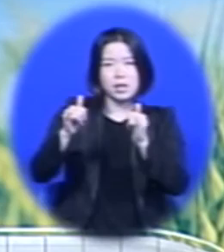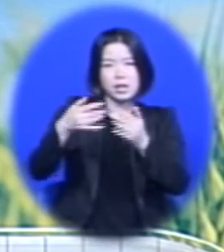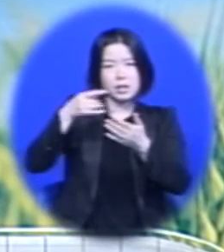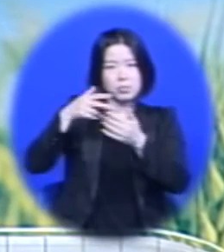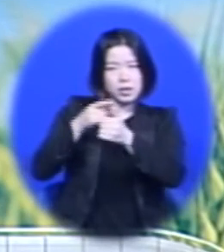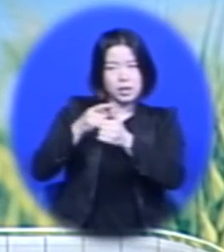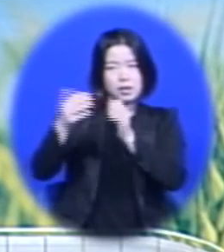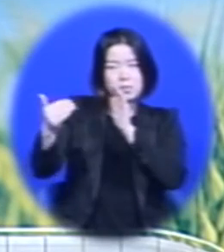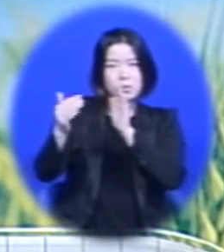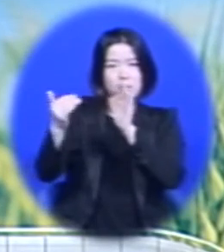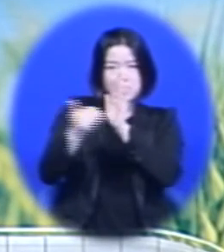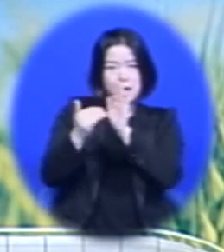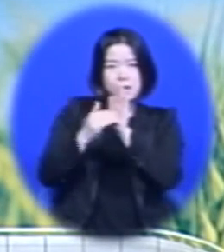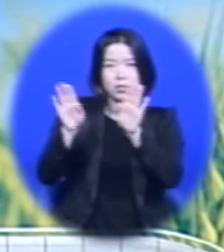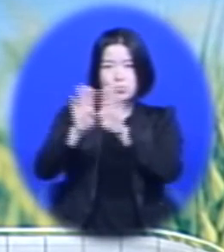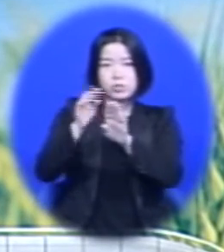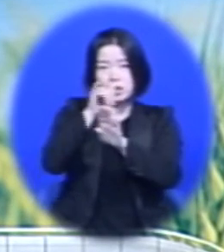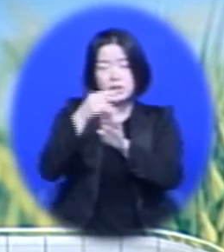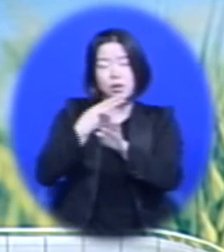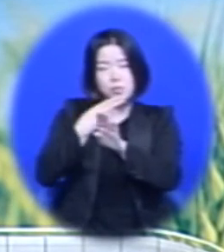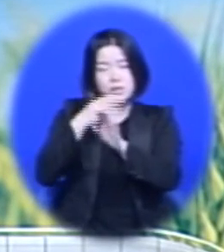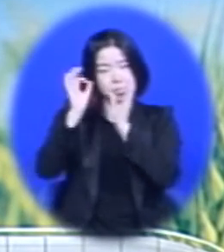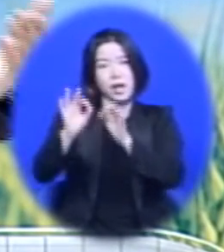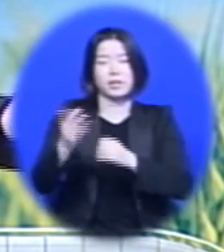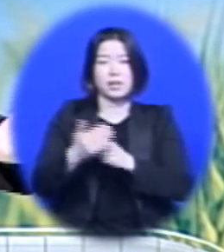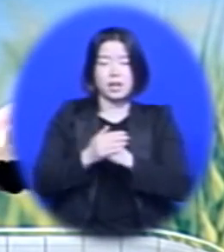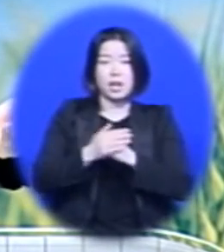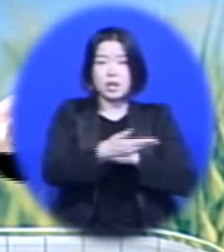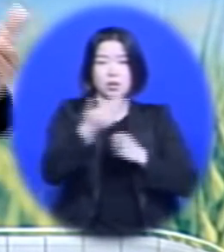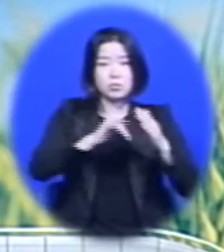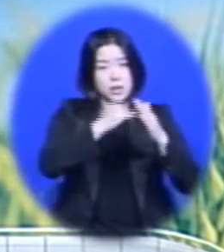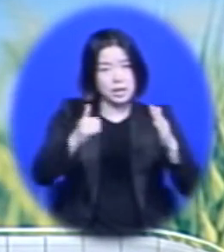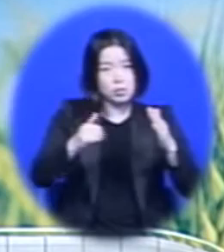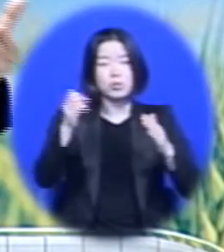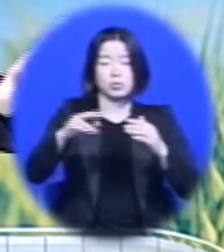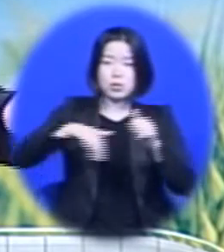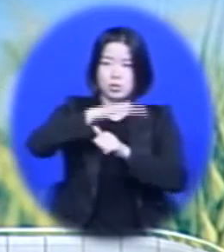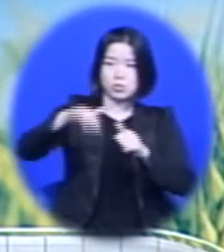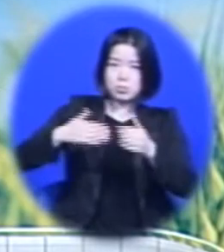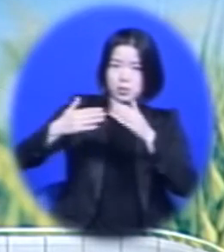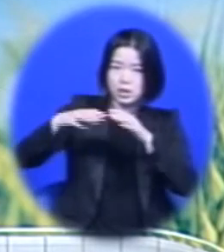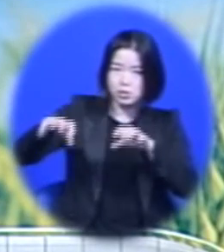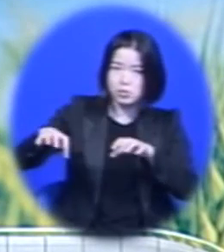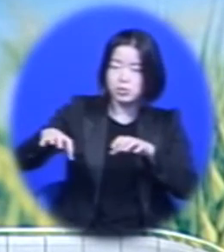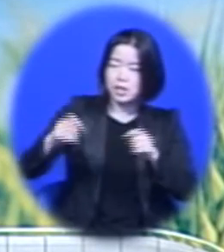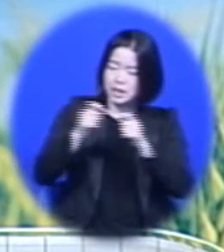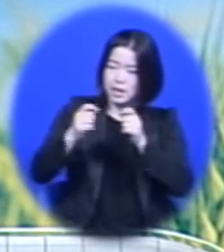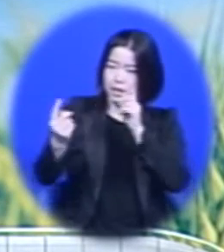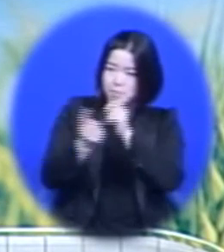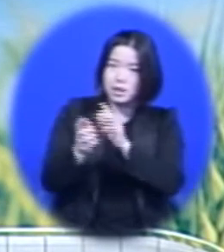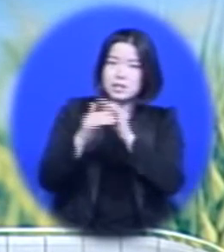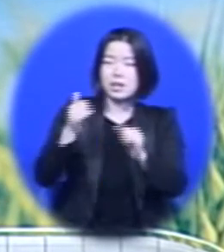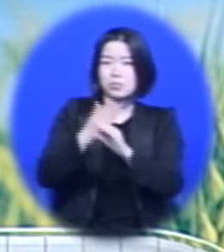없는가? 여러분 가족 중에, 여러분 주변에 있는 여러분과 가까이 만나는 사람들 중에